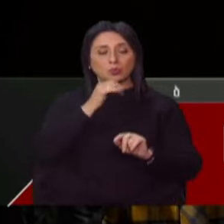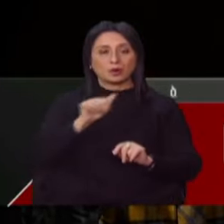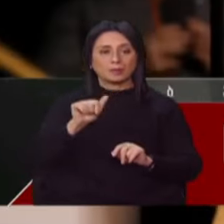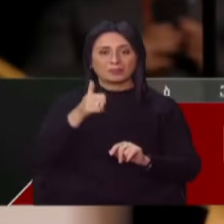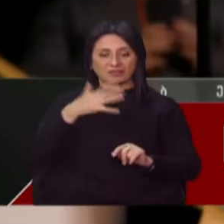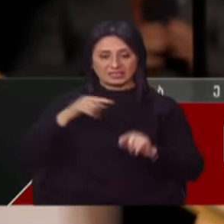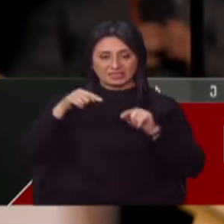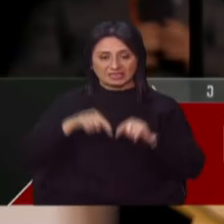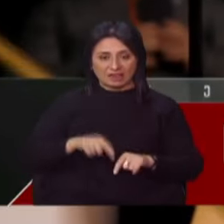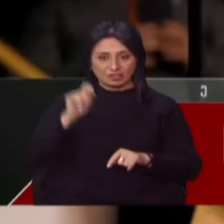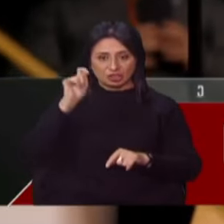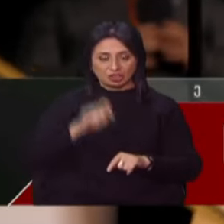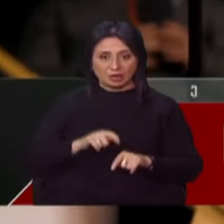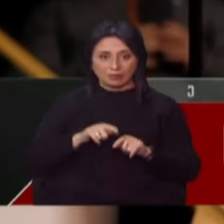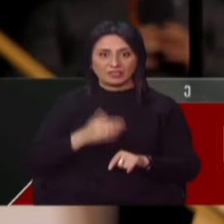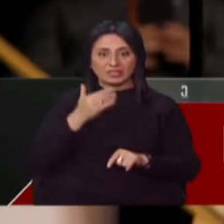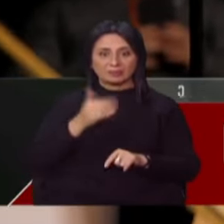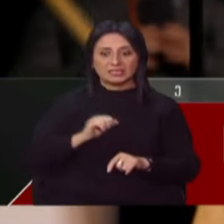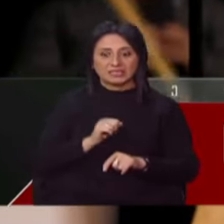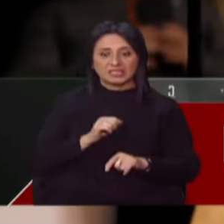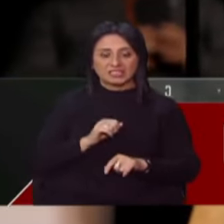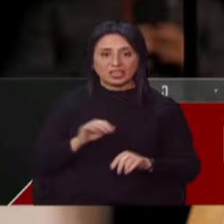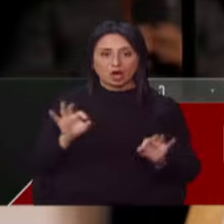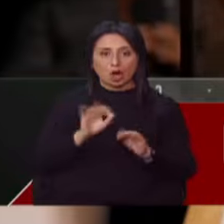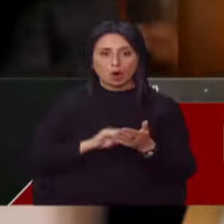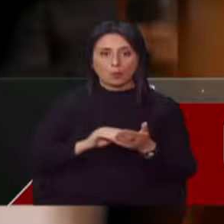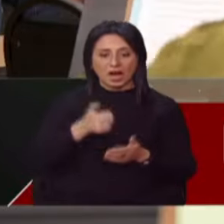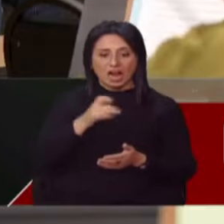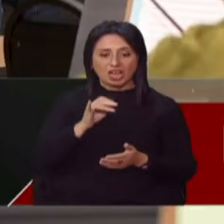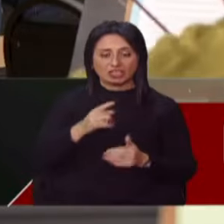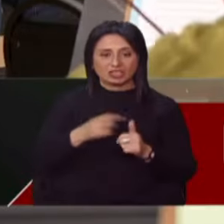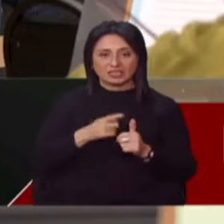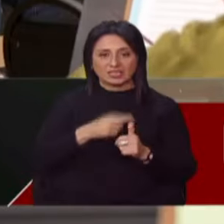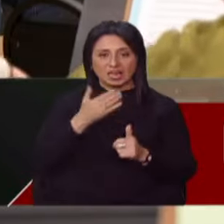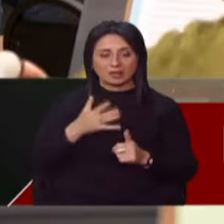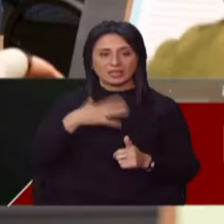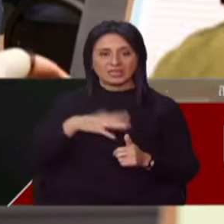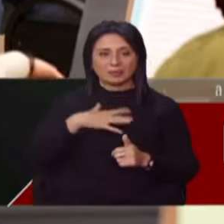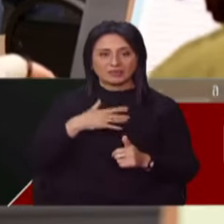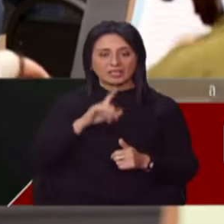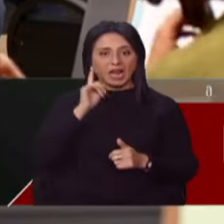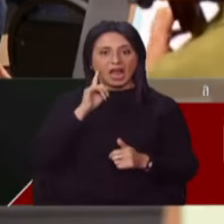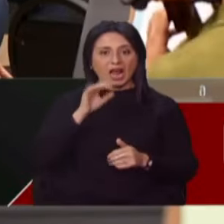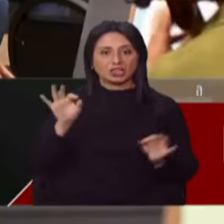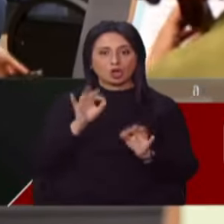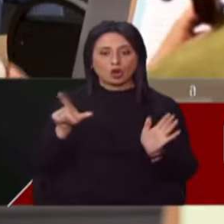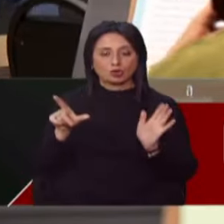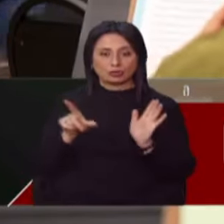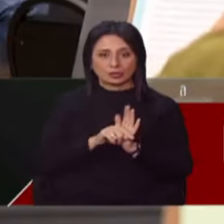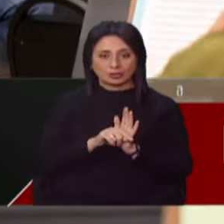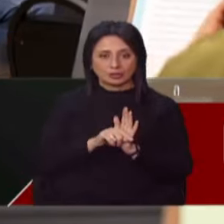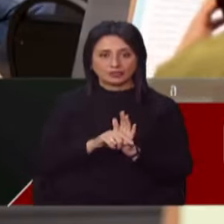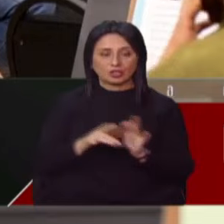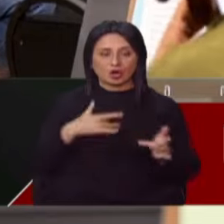მუსიკოსი საქართველოში ჩამოვიდა და მისი მეგობრის, კომპოზიტორ გიაყანჩელის სახელობის თბილისის ახალგაზრდულ ორკესტრთან